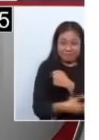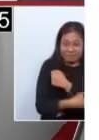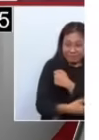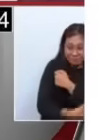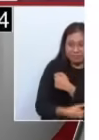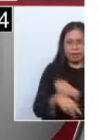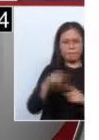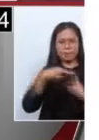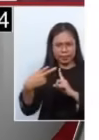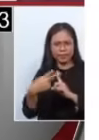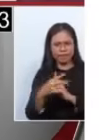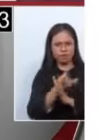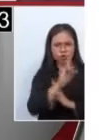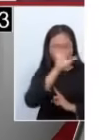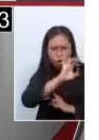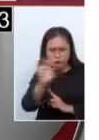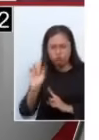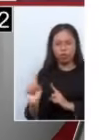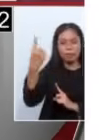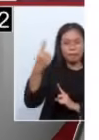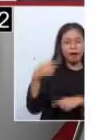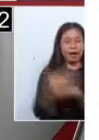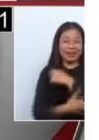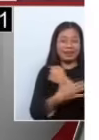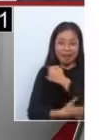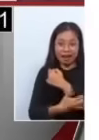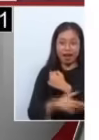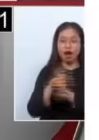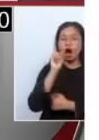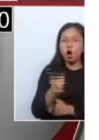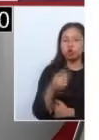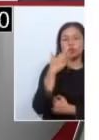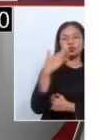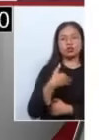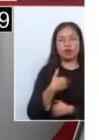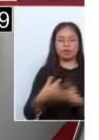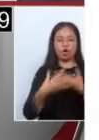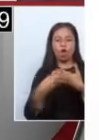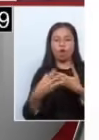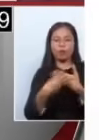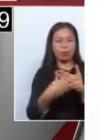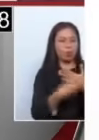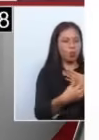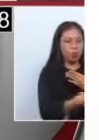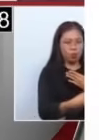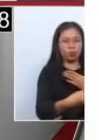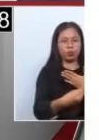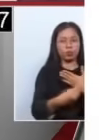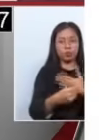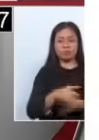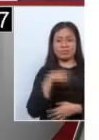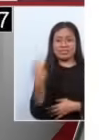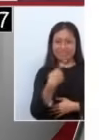kalau kita lihat dari pernyataan beliau-beliau ini, memang kita belum melihat yang menjadi corak mendasar dalam konteks ini kan masih